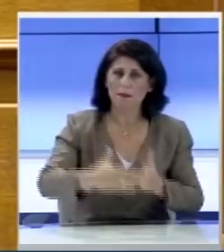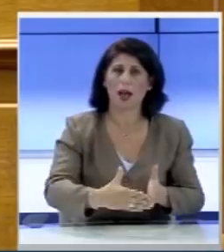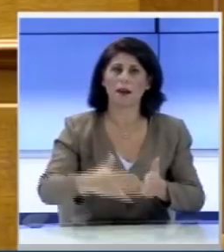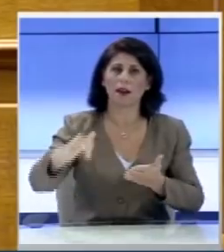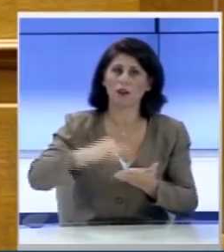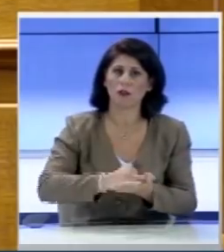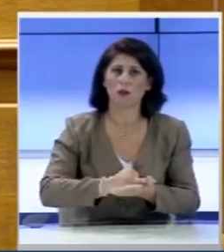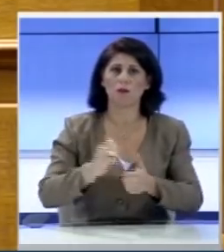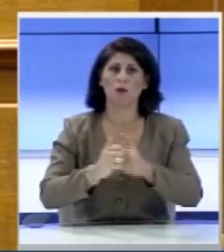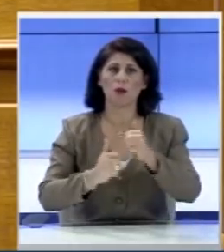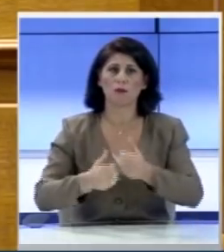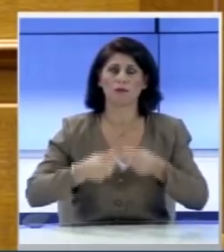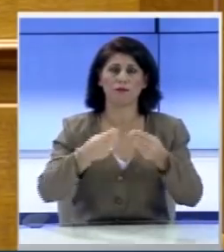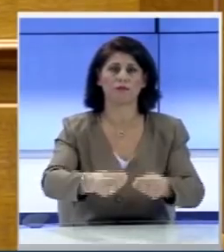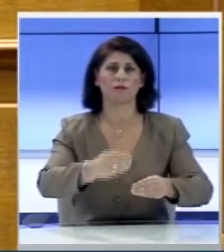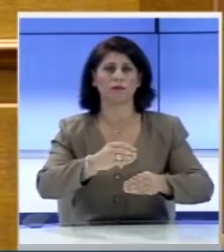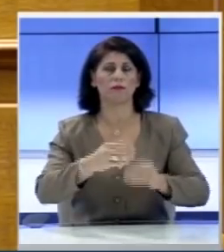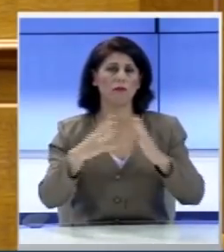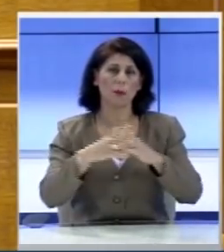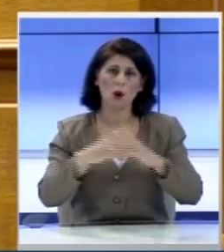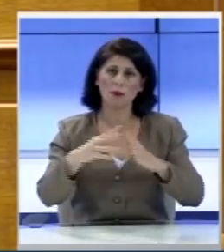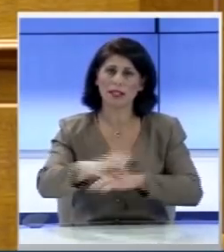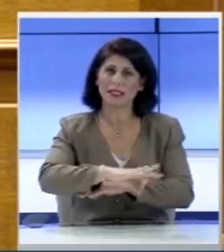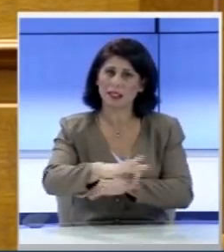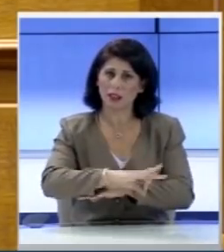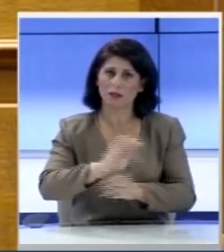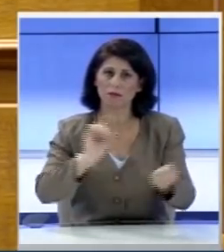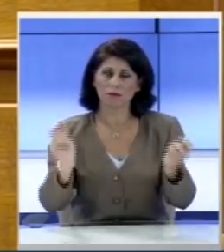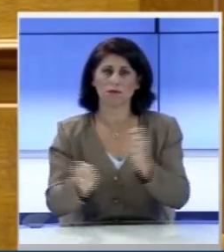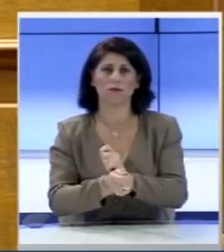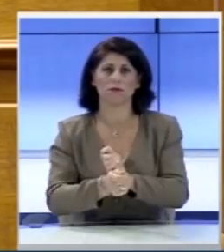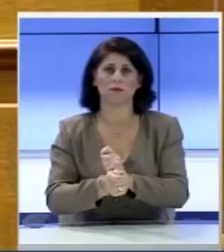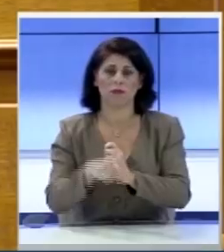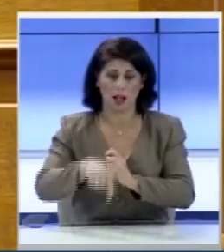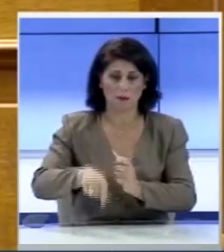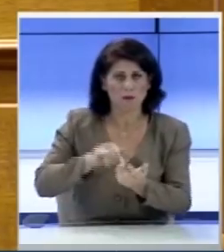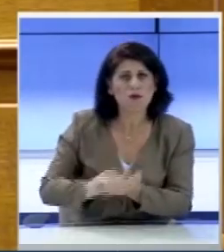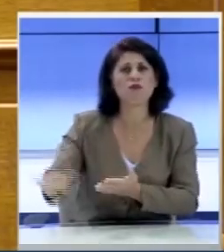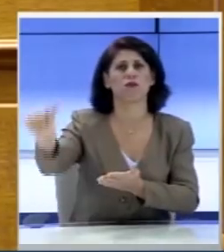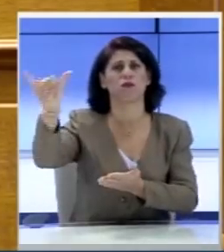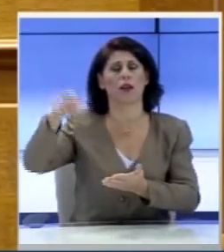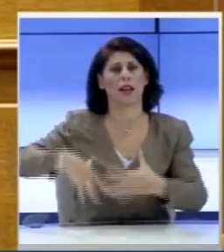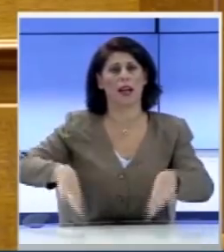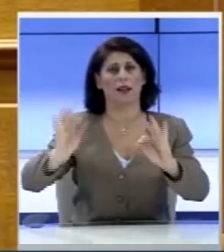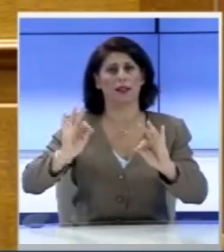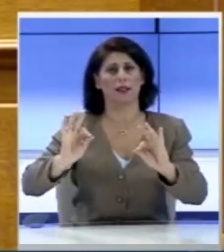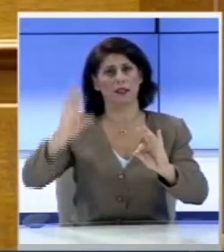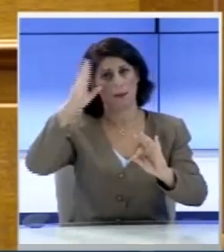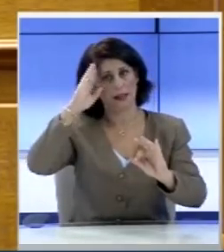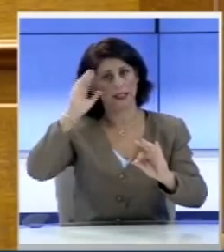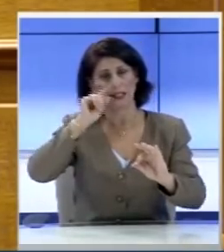υποδομές παραχωρήθηκαν για τα πολεμικά του σχέδια, μετατρέποντας τη χώρα σε ορμητήριο των ΗΠΑ και του ΝΑΤΟ.